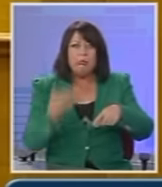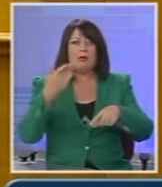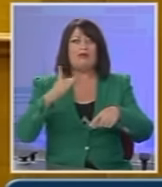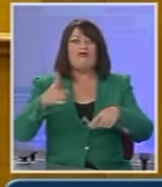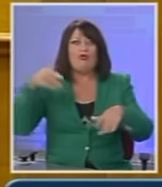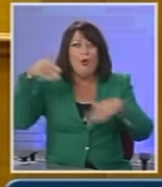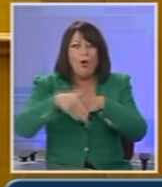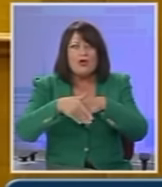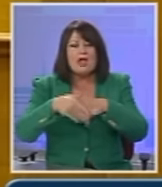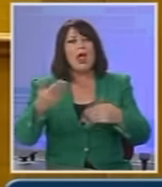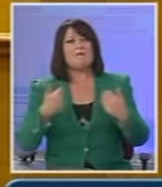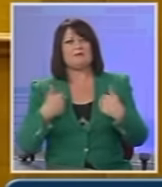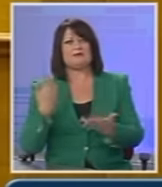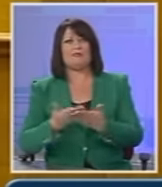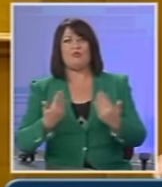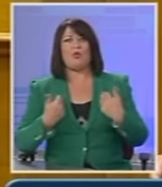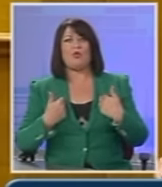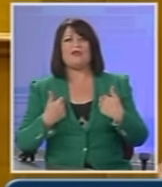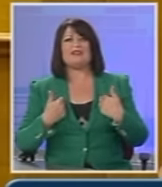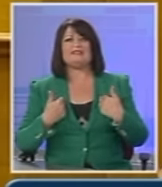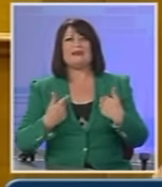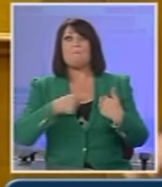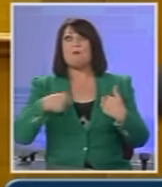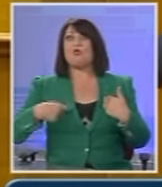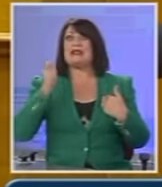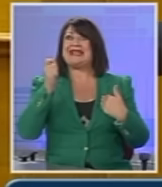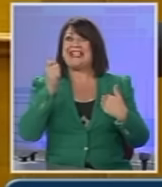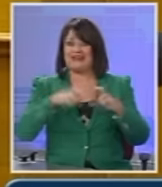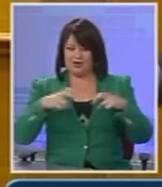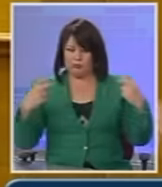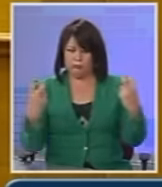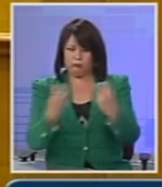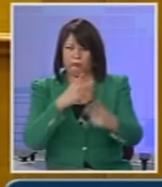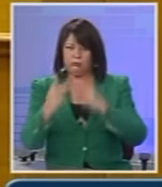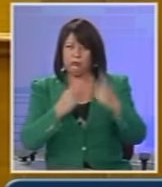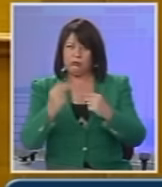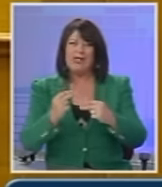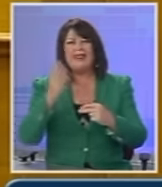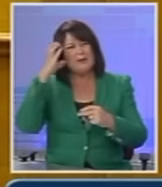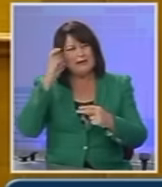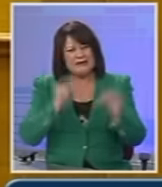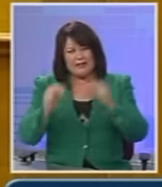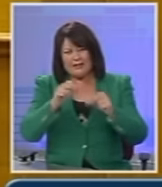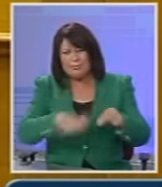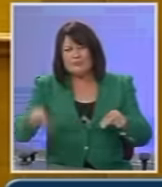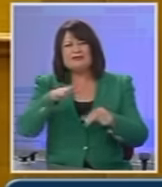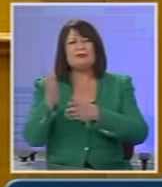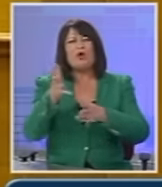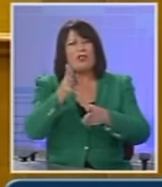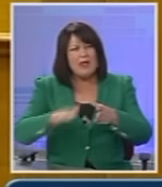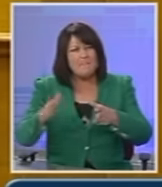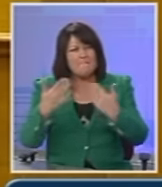χάους. Και το αποδείξαμε και στη σύσκεψη των πολιτικών αρχηγών αμέσως μετά από εκείνο το δημοψήφισμα παροδία που